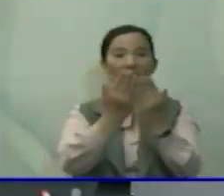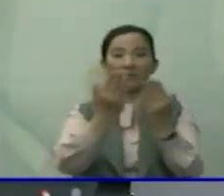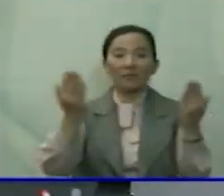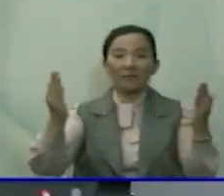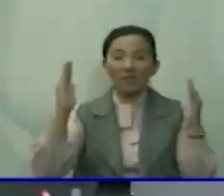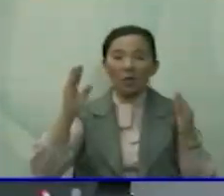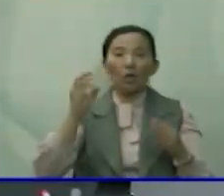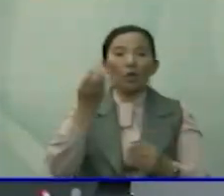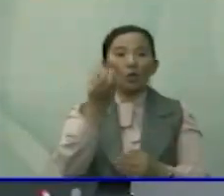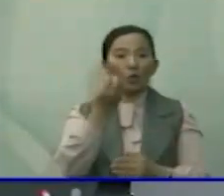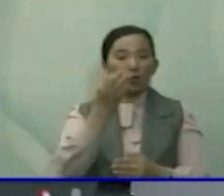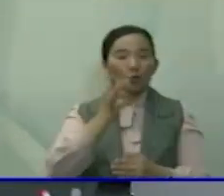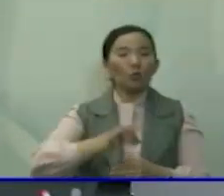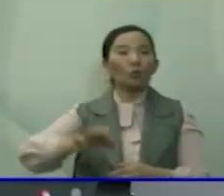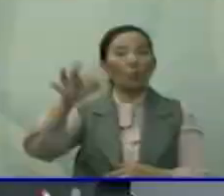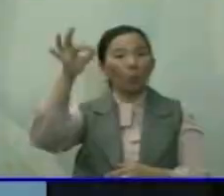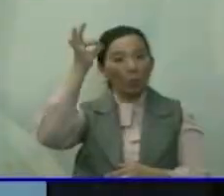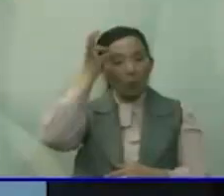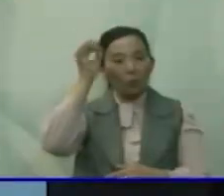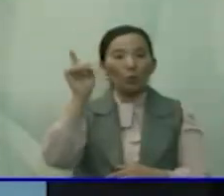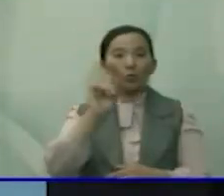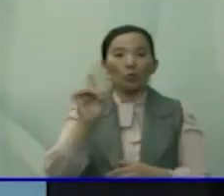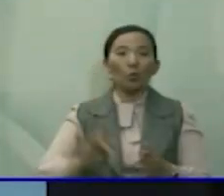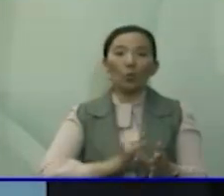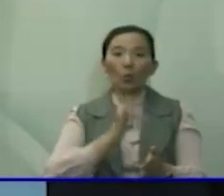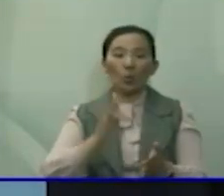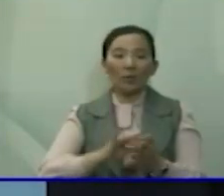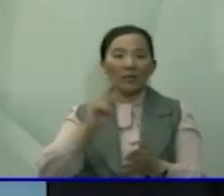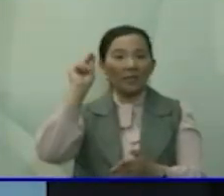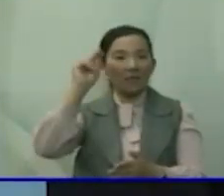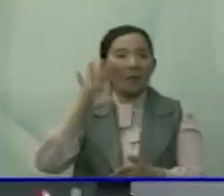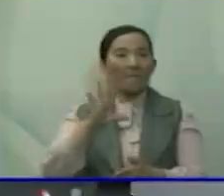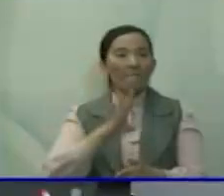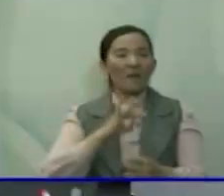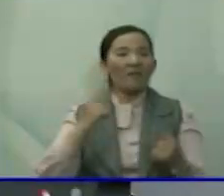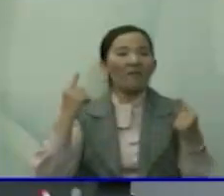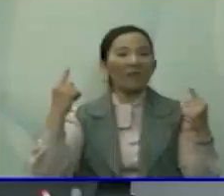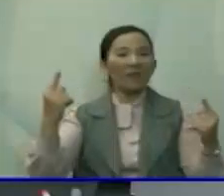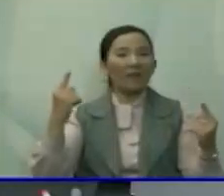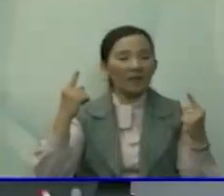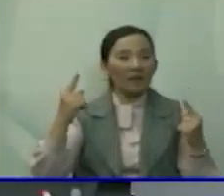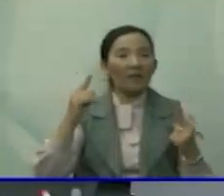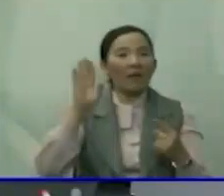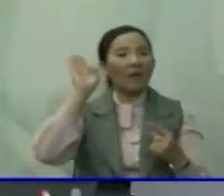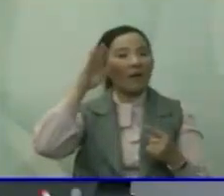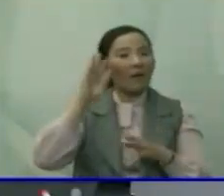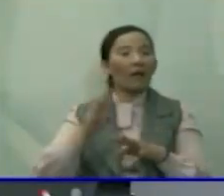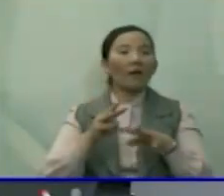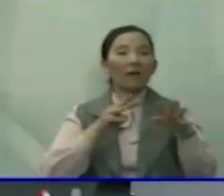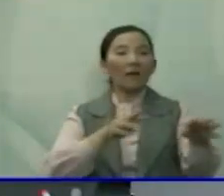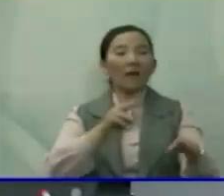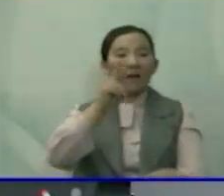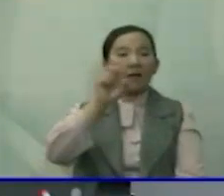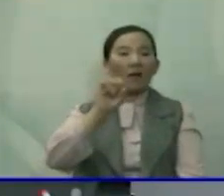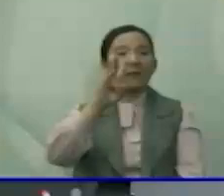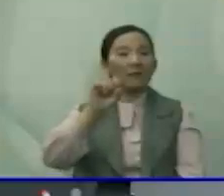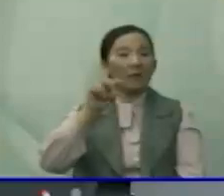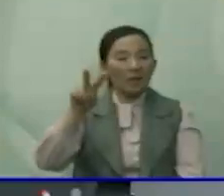вспомним еще и о том что в китае был великий канал который